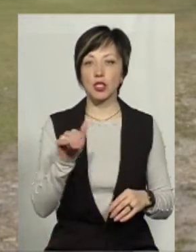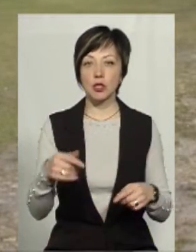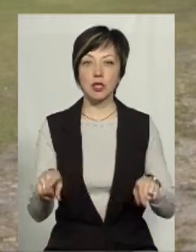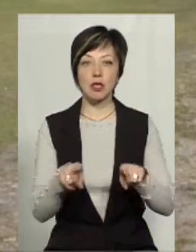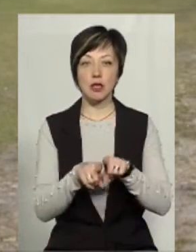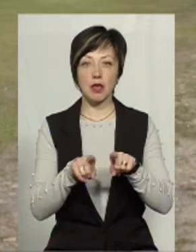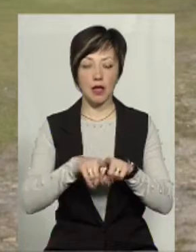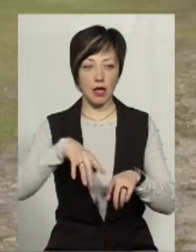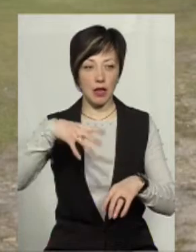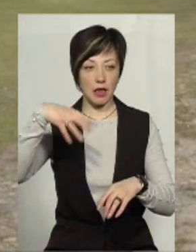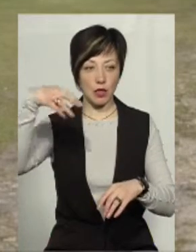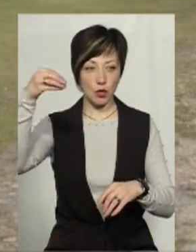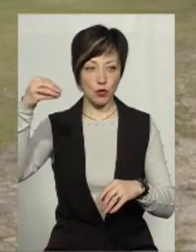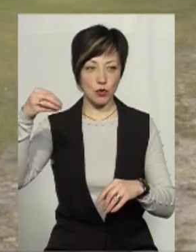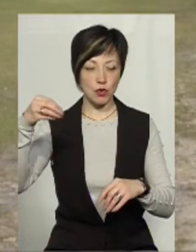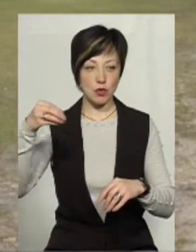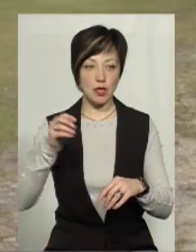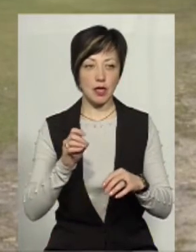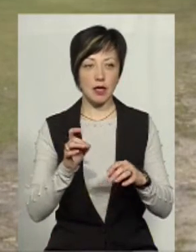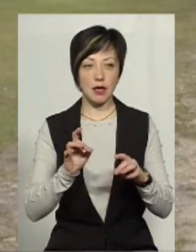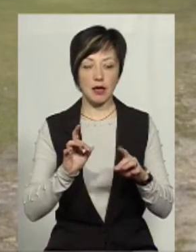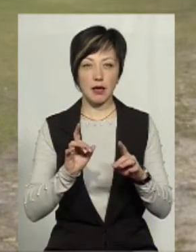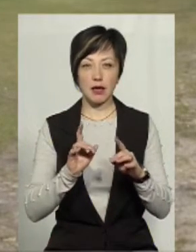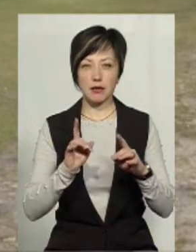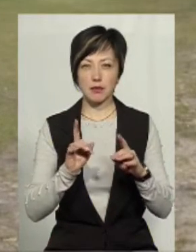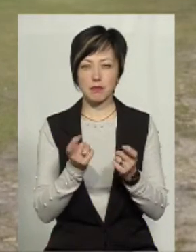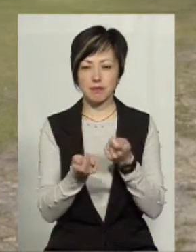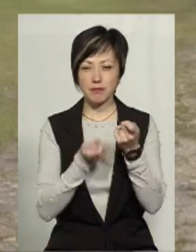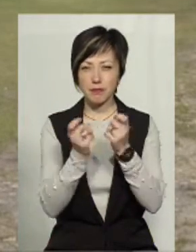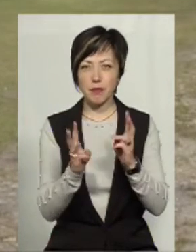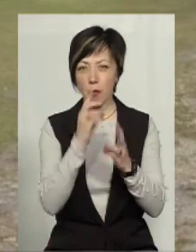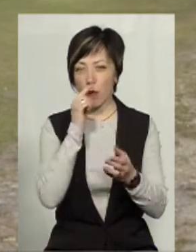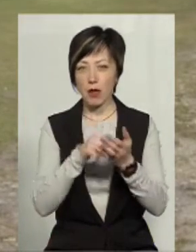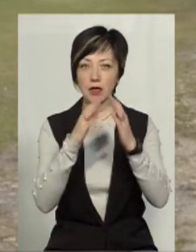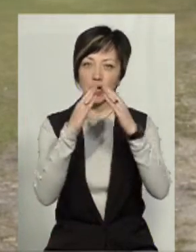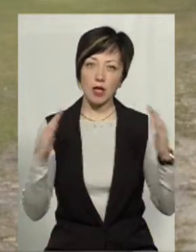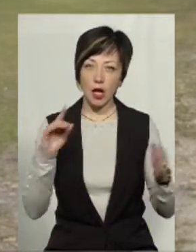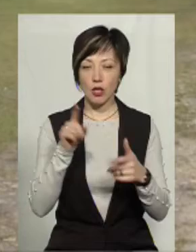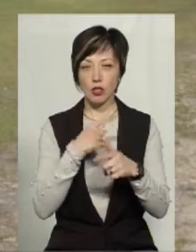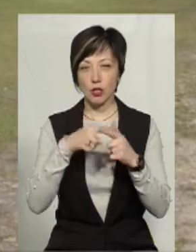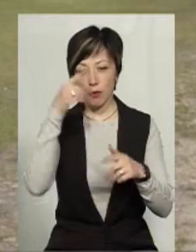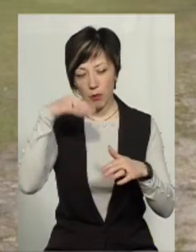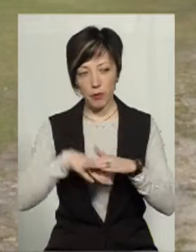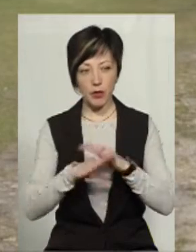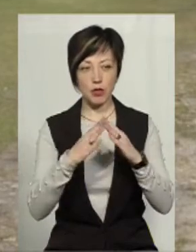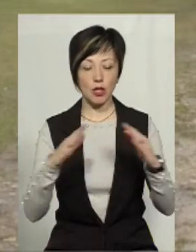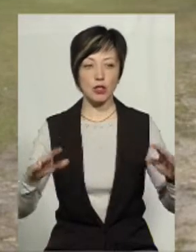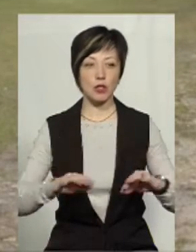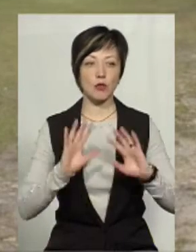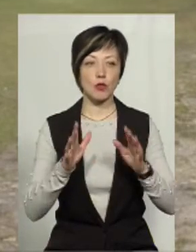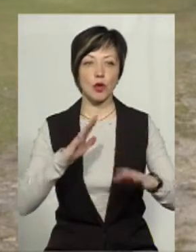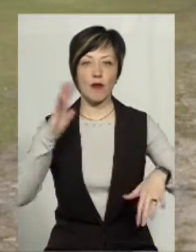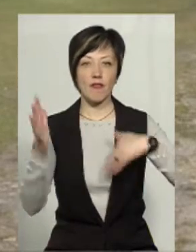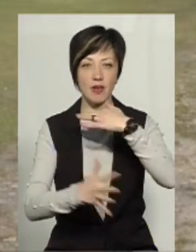таких летючих іскринок, які можуть попасти на дах чи залетіти в піддаще і роздуті бути